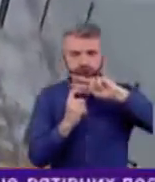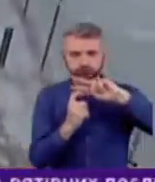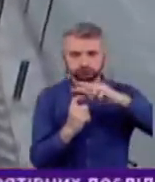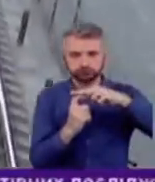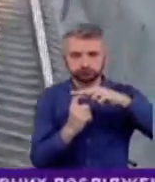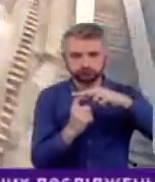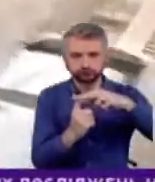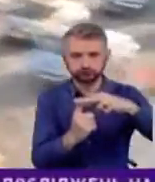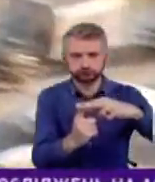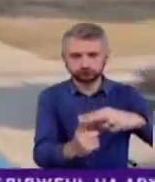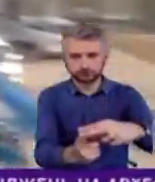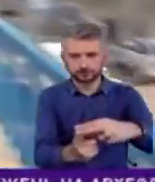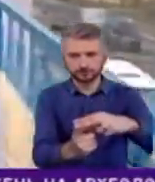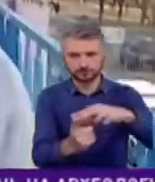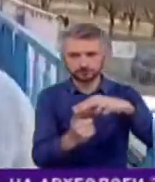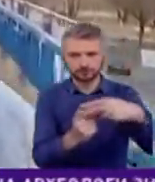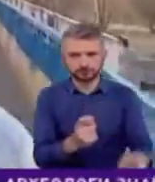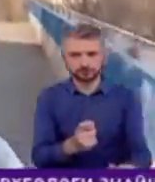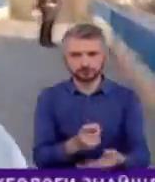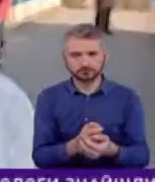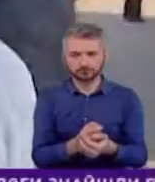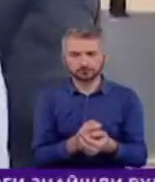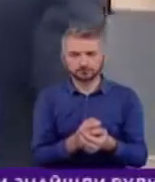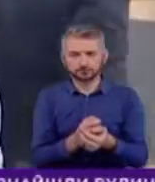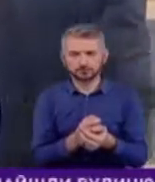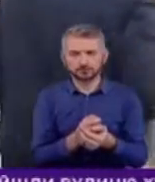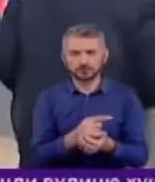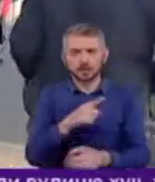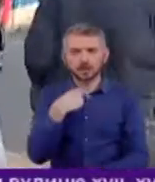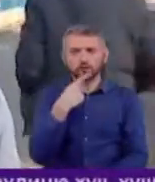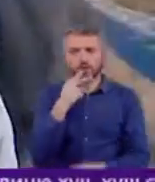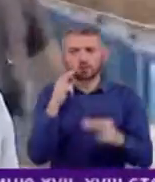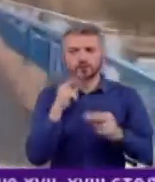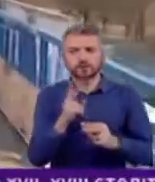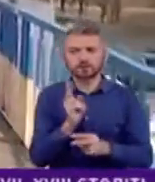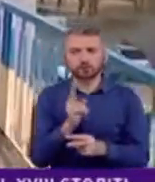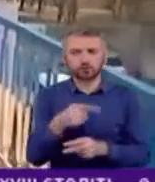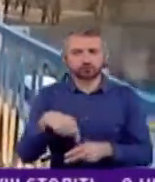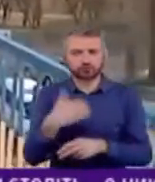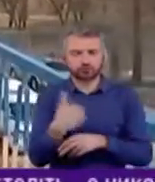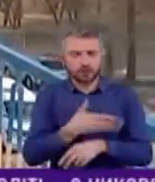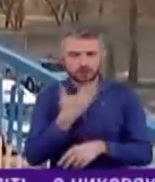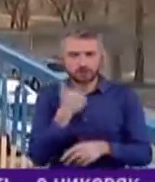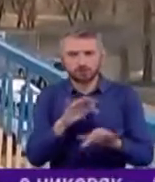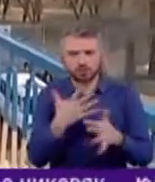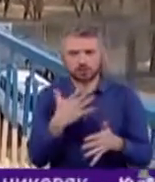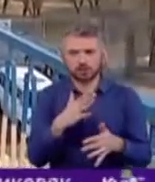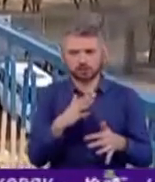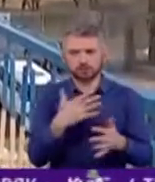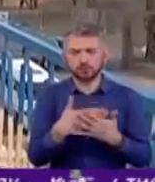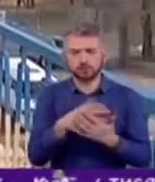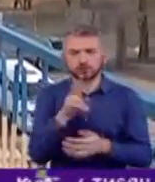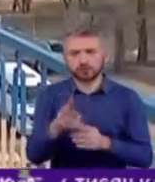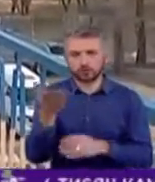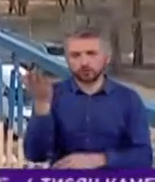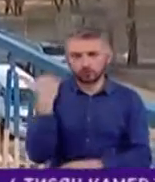впав на трамвайні колії, вже проїхавши під мостом. За словами очевидців, яких наразі вже тут немає, адже подія сталася близько